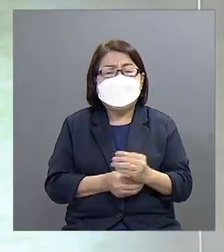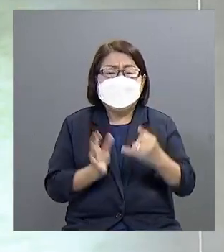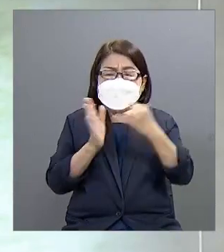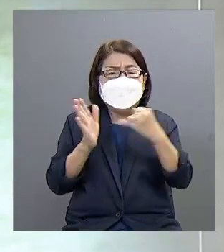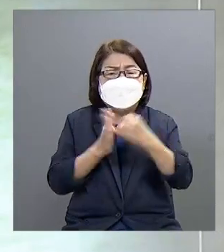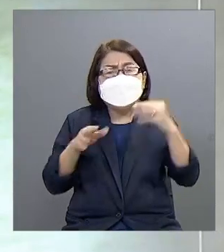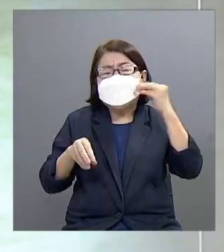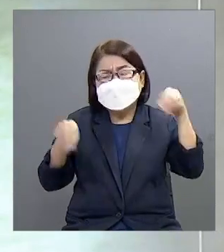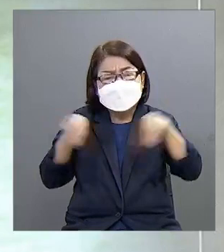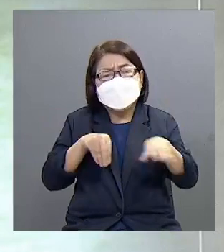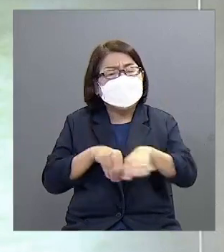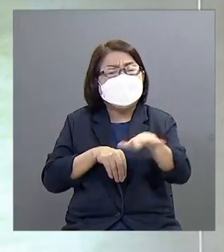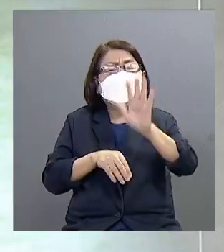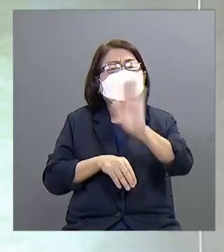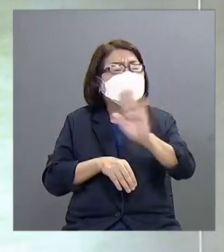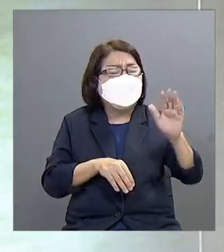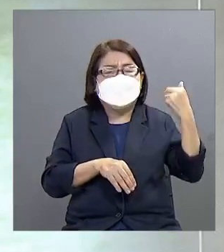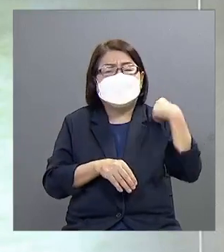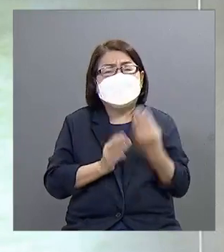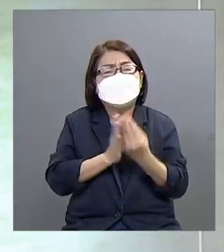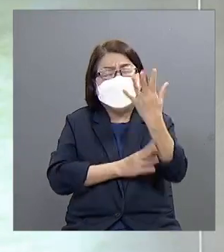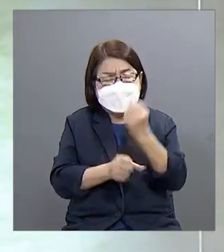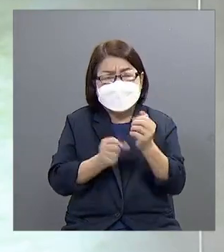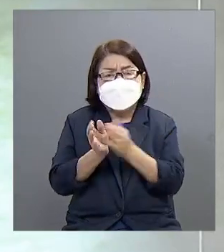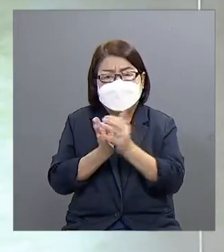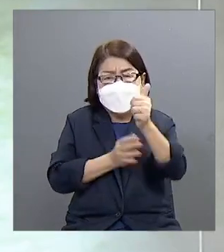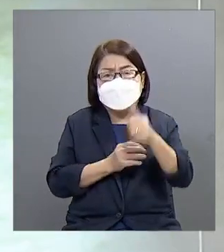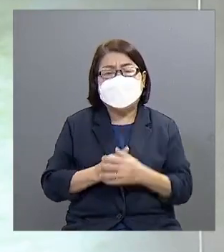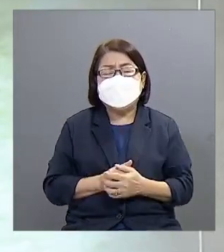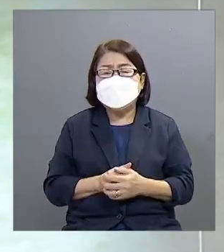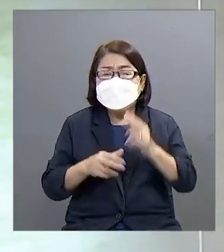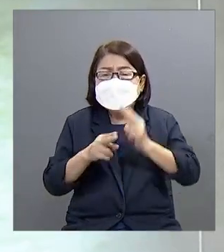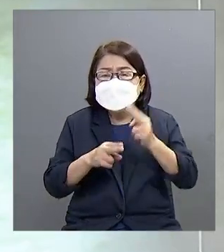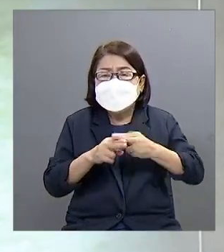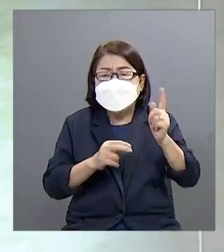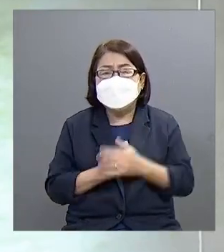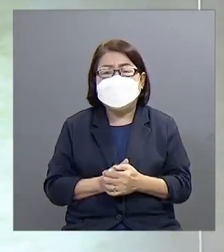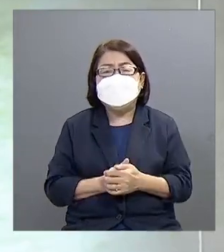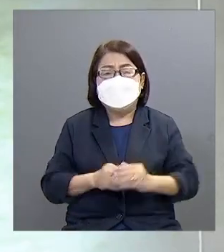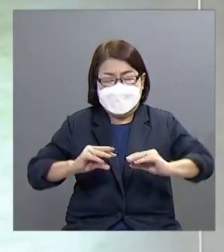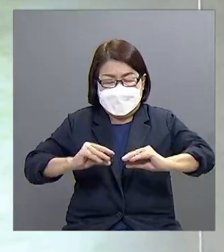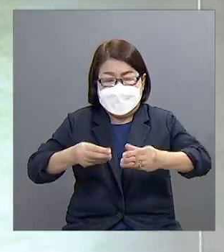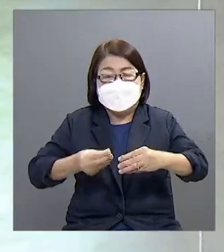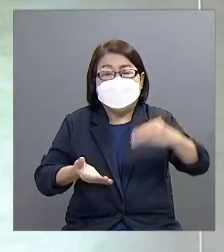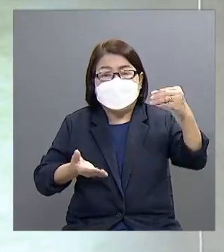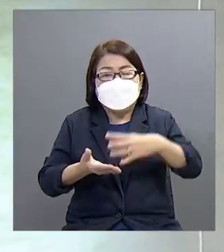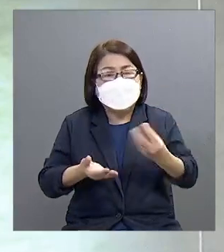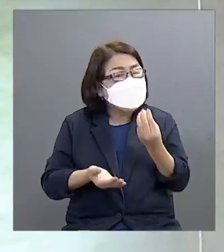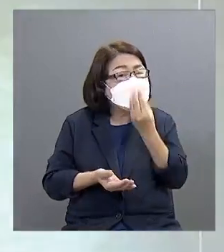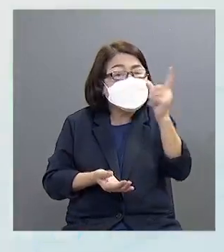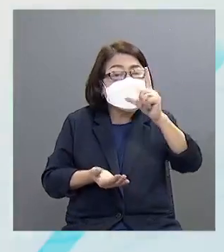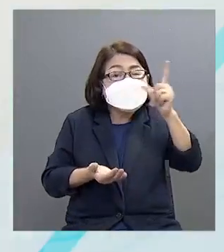นเมนูที่ทุกๆคนในบ้านรับประทานได้พร้อมๆกันนั่นก็คือเมนูปอเปี๊ยะทอดดอกขจรนั่นเองจะเป็นอย่างไรไปติดตามด้วยกัน